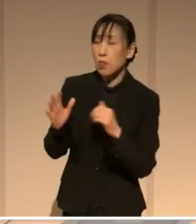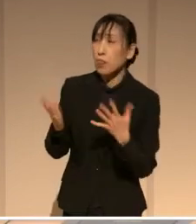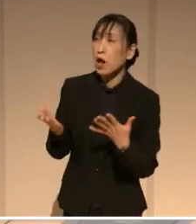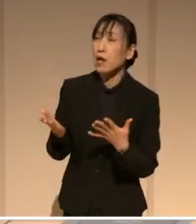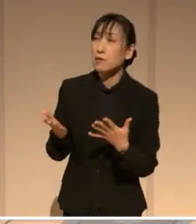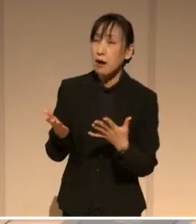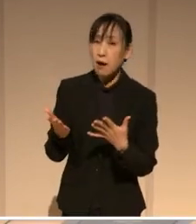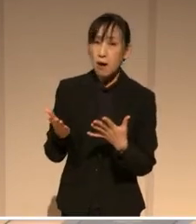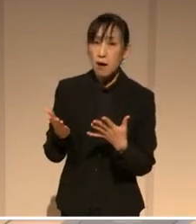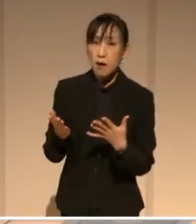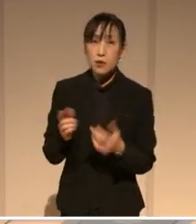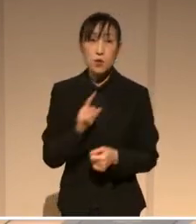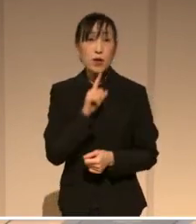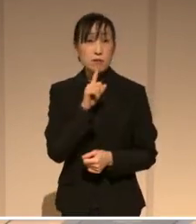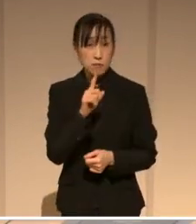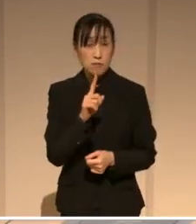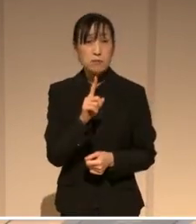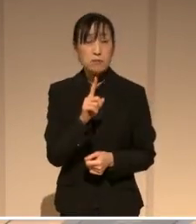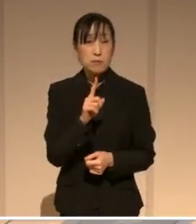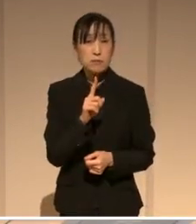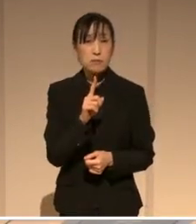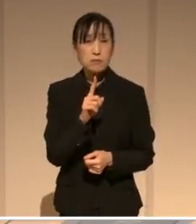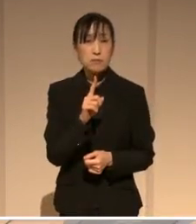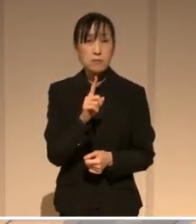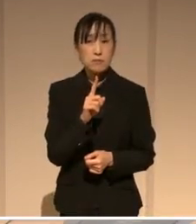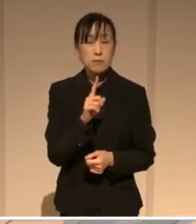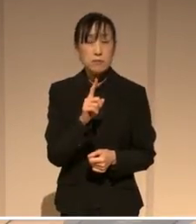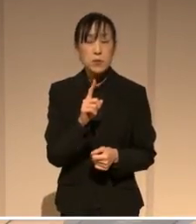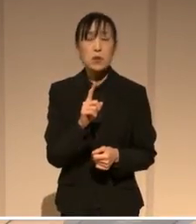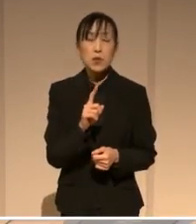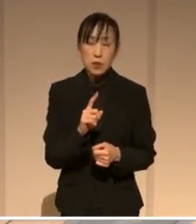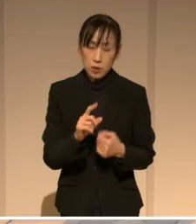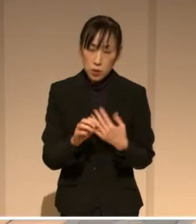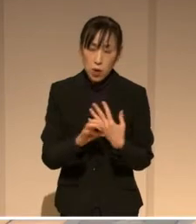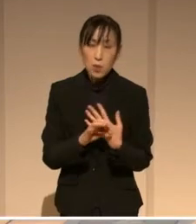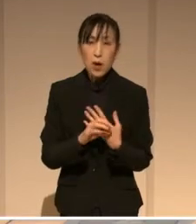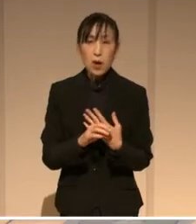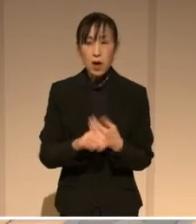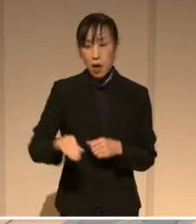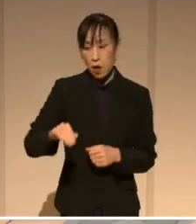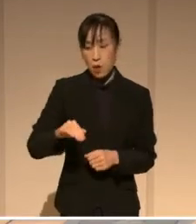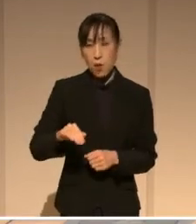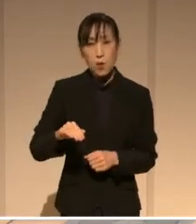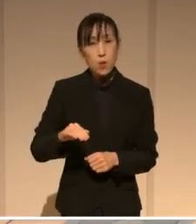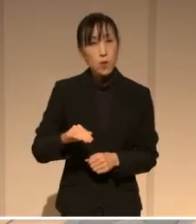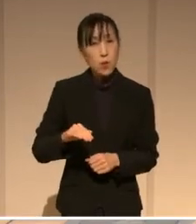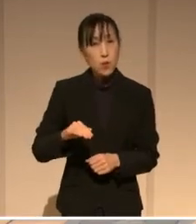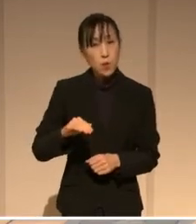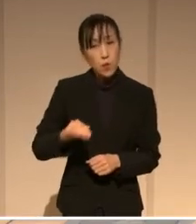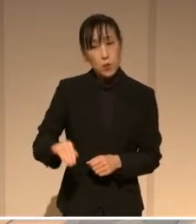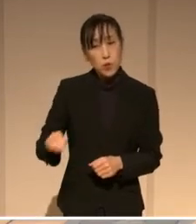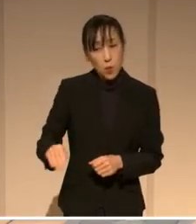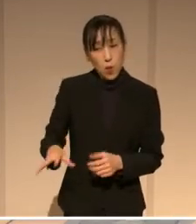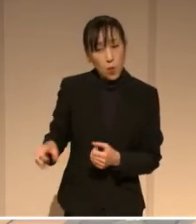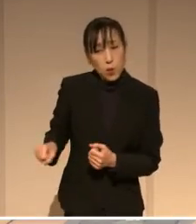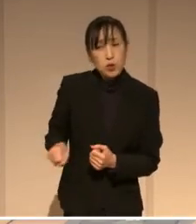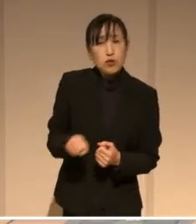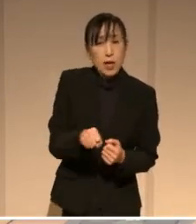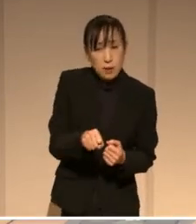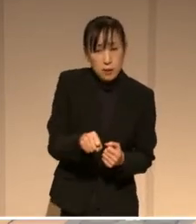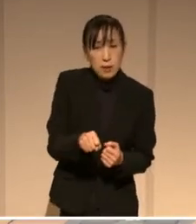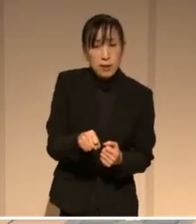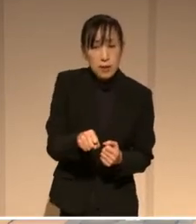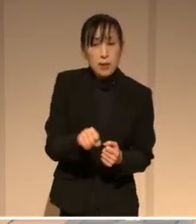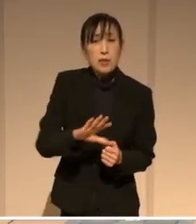それってあの子供連れてこうといら開けてくれなかったって後から誰も悟ってくれ